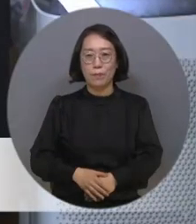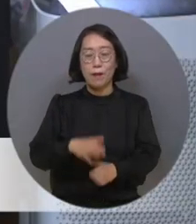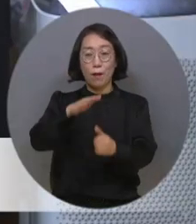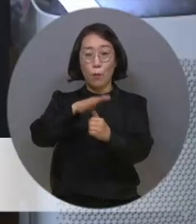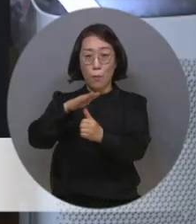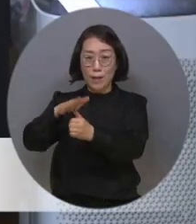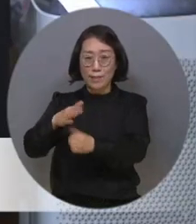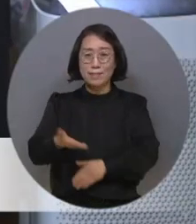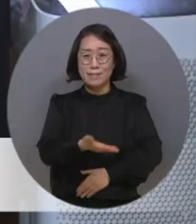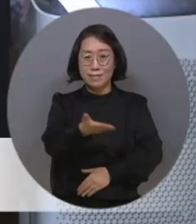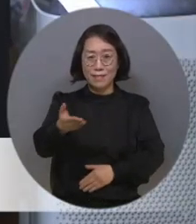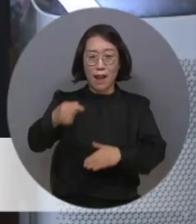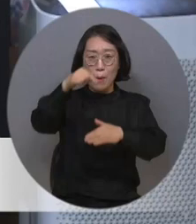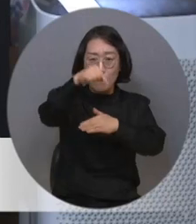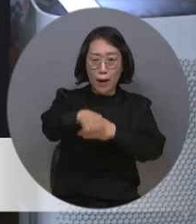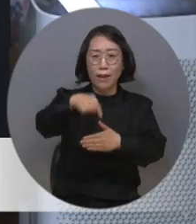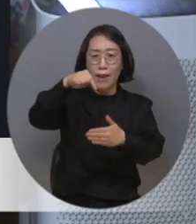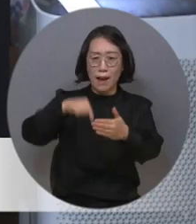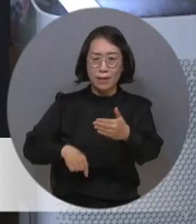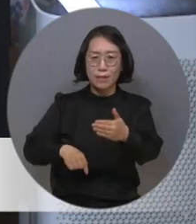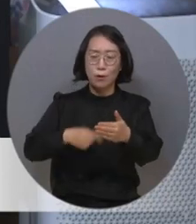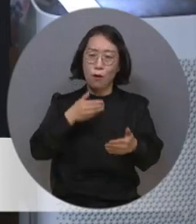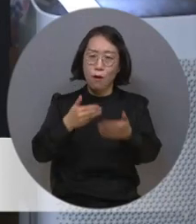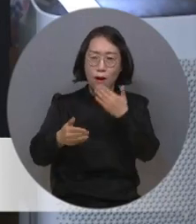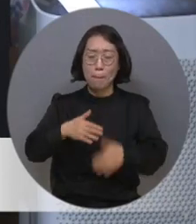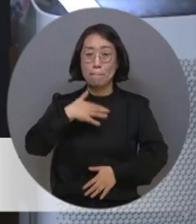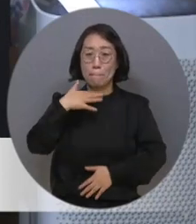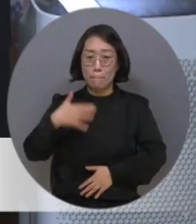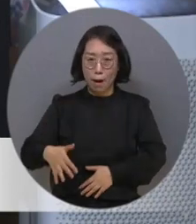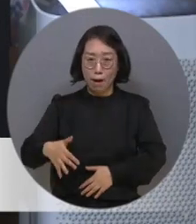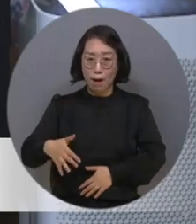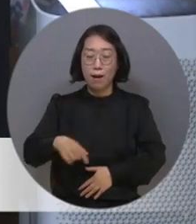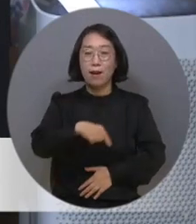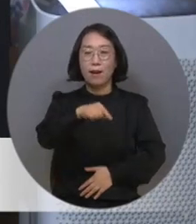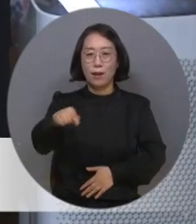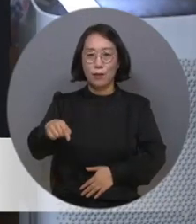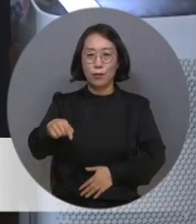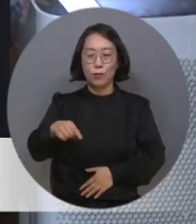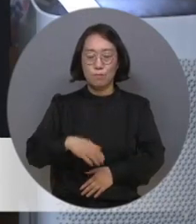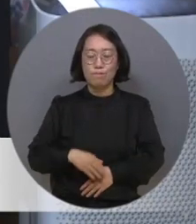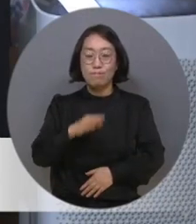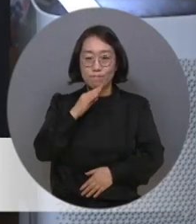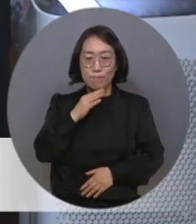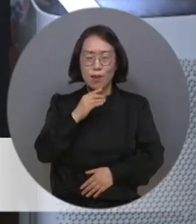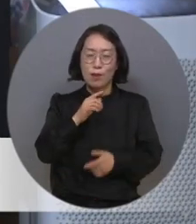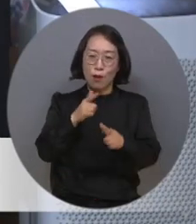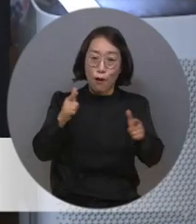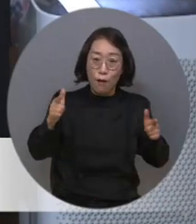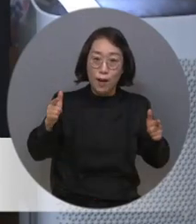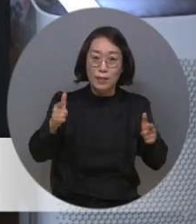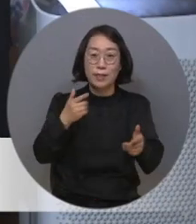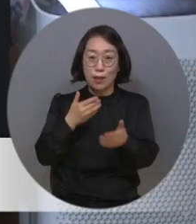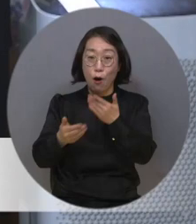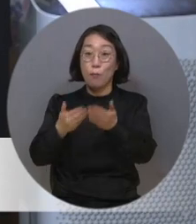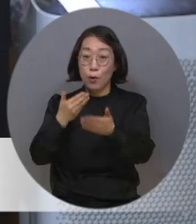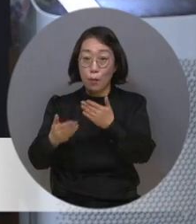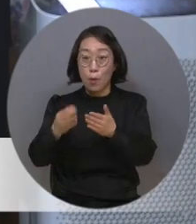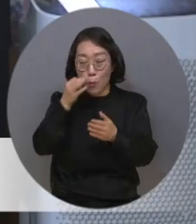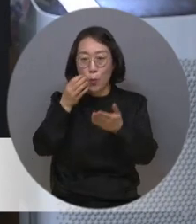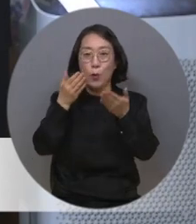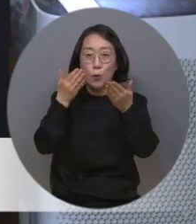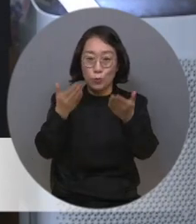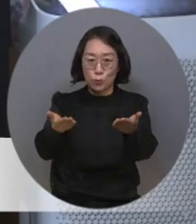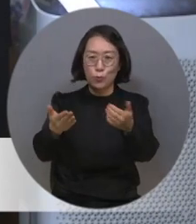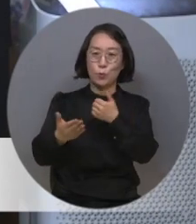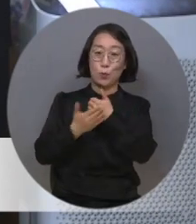외부에서 그 센터 내에서도 할 수 없는 좀 제한적인 거를 외부 지역사회에 들어와가지고 아이들한테 다양한 경험을 할 수 있는 기회를